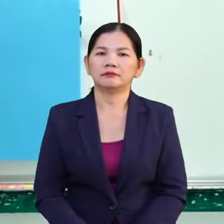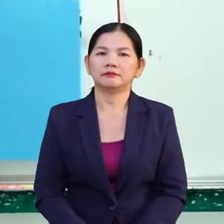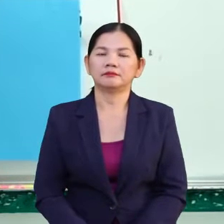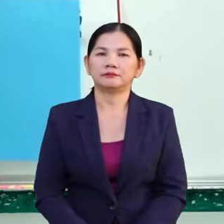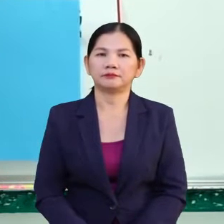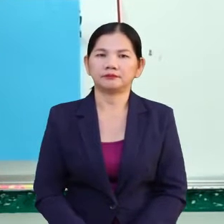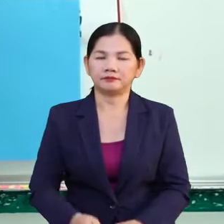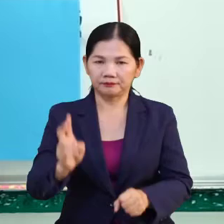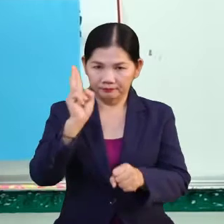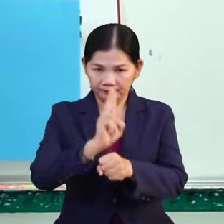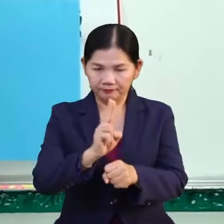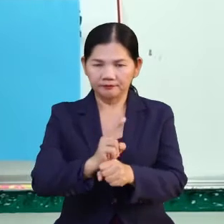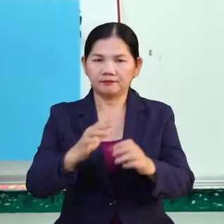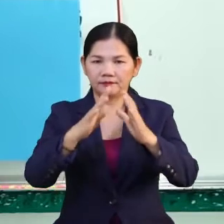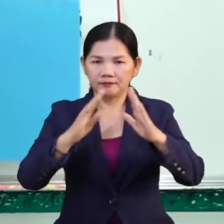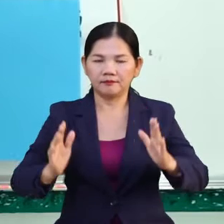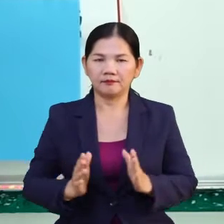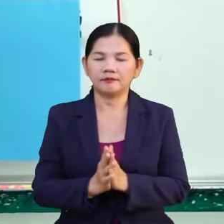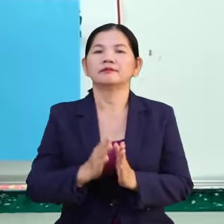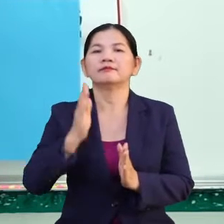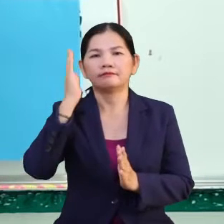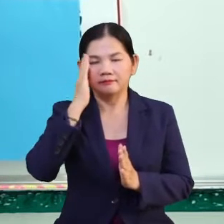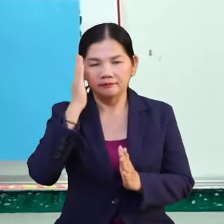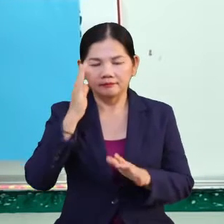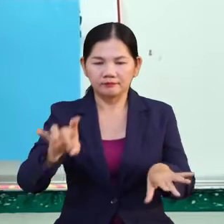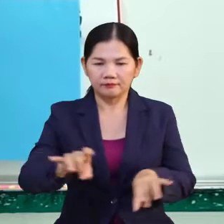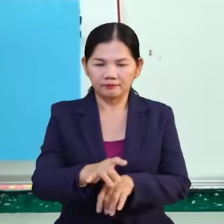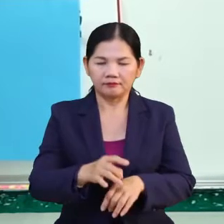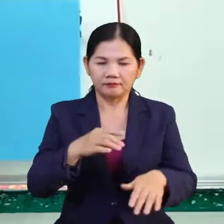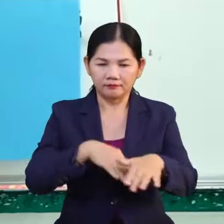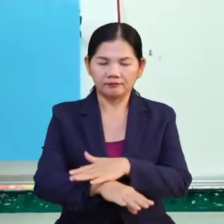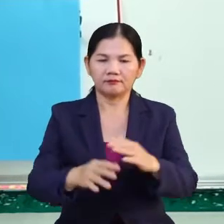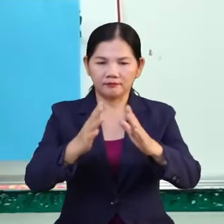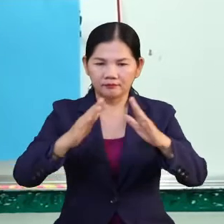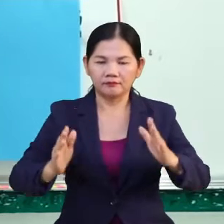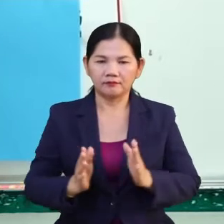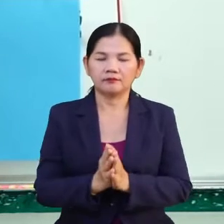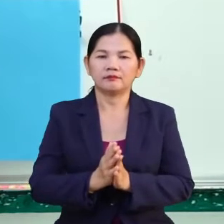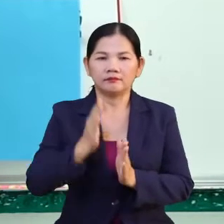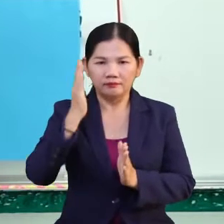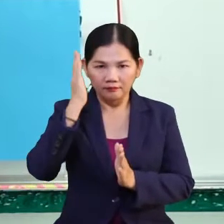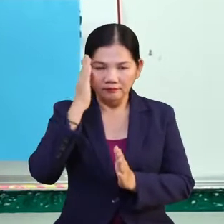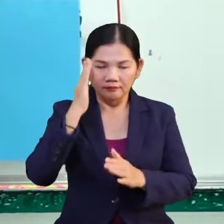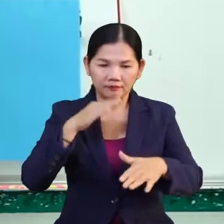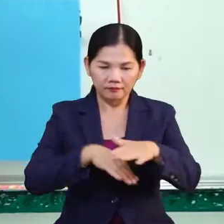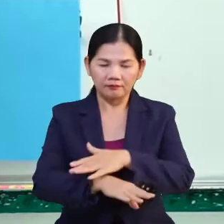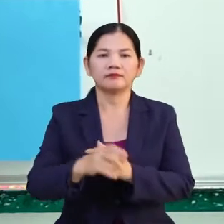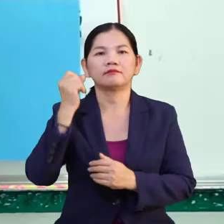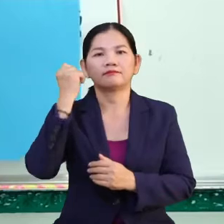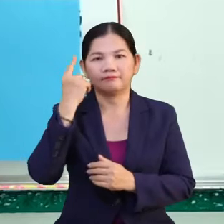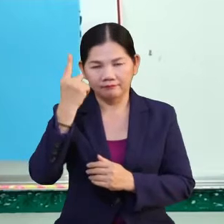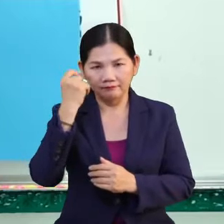ធម្មតាកូនក៏ធ្លាប់ចូលវត្តដែរអញ្ចឹងកូនដឹងហើយអំពើល្អពេលទៅចូលវត្តណា